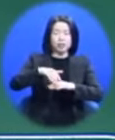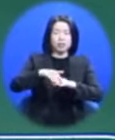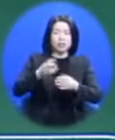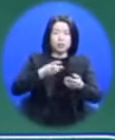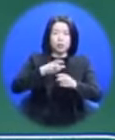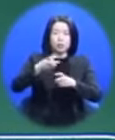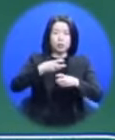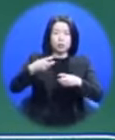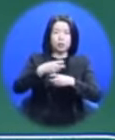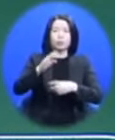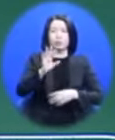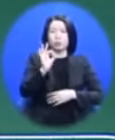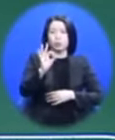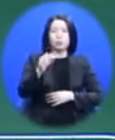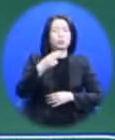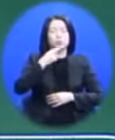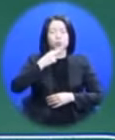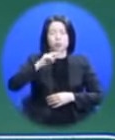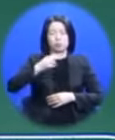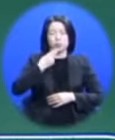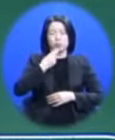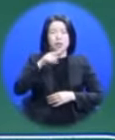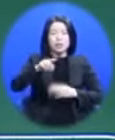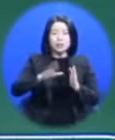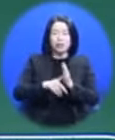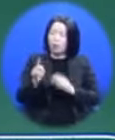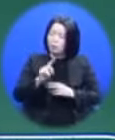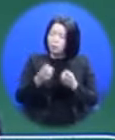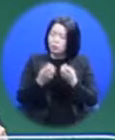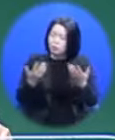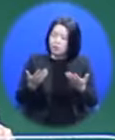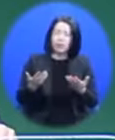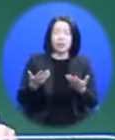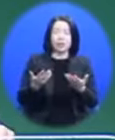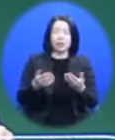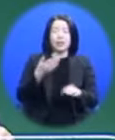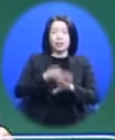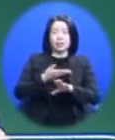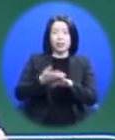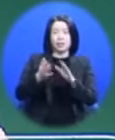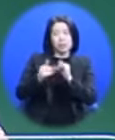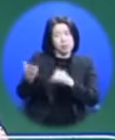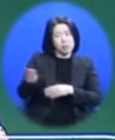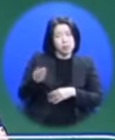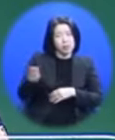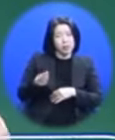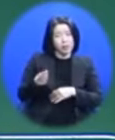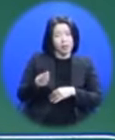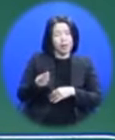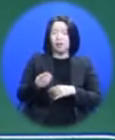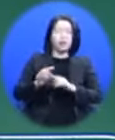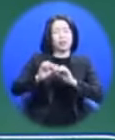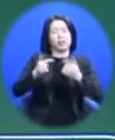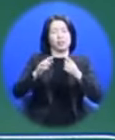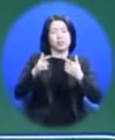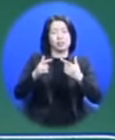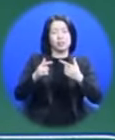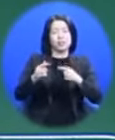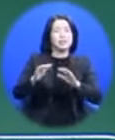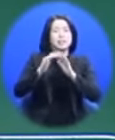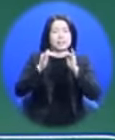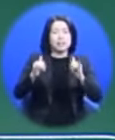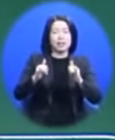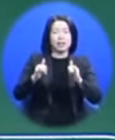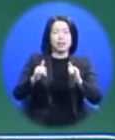손에 없는 겁니다. 그때 어떻게 해야 될까? 다른 사람들에게 빌려볼까? 그러다가 사람의 도움 받지 않고